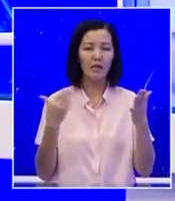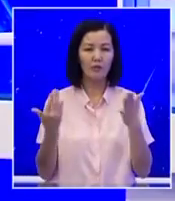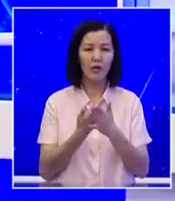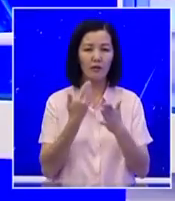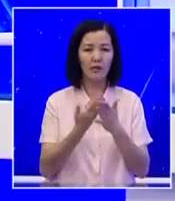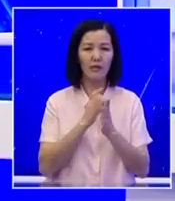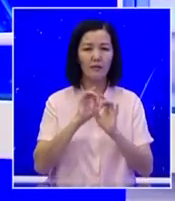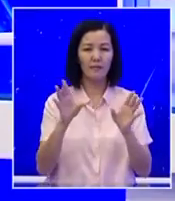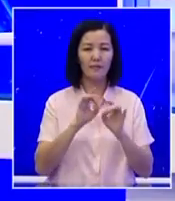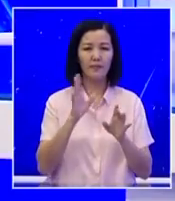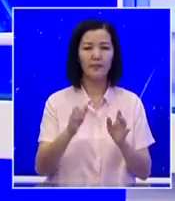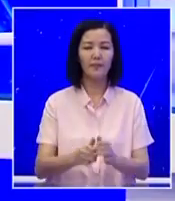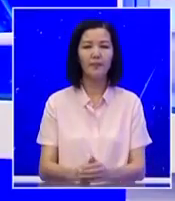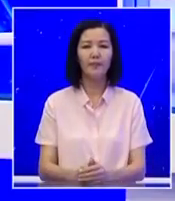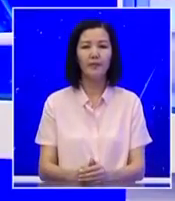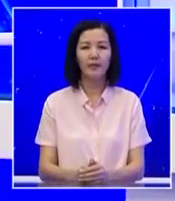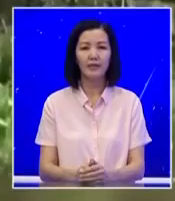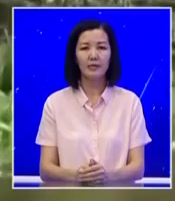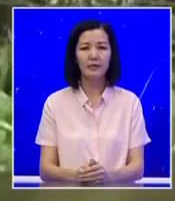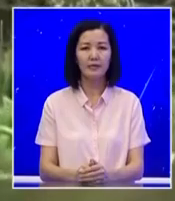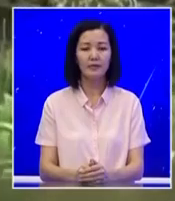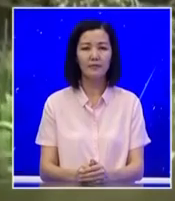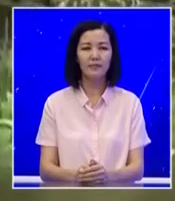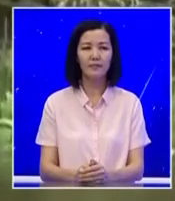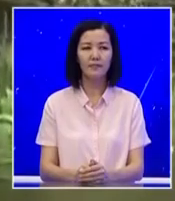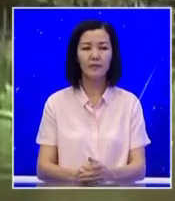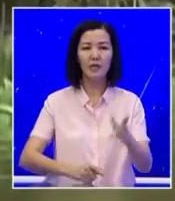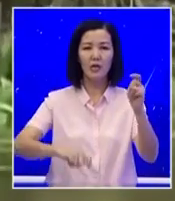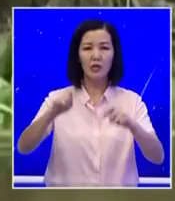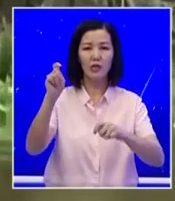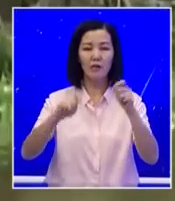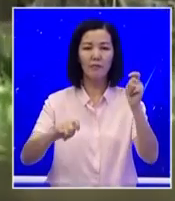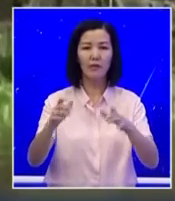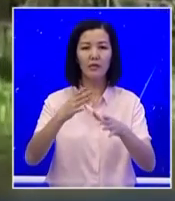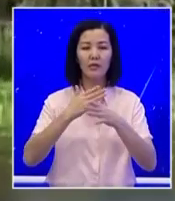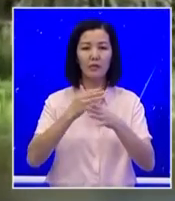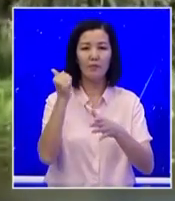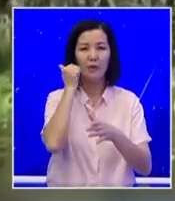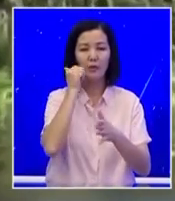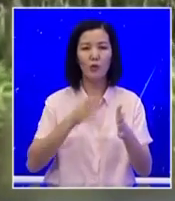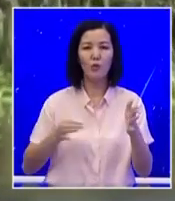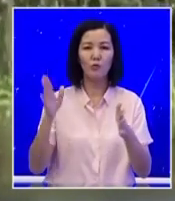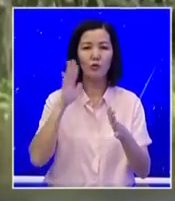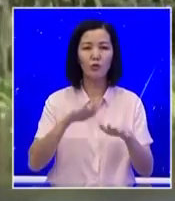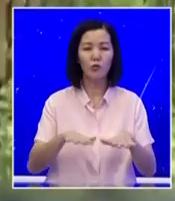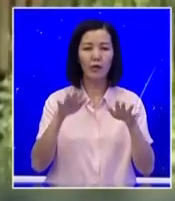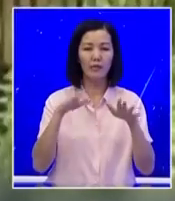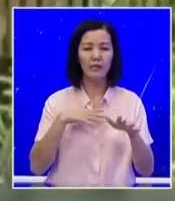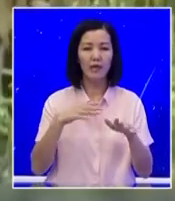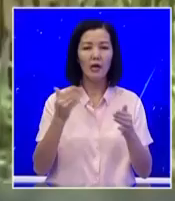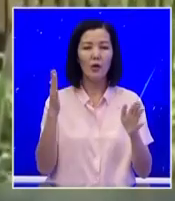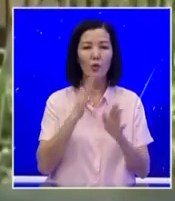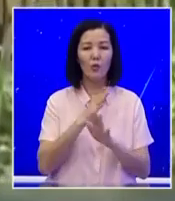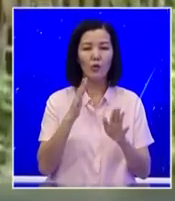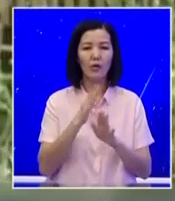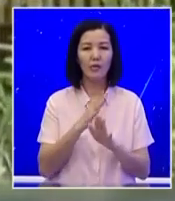Әлем жаңалықтары келесі топтамада. Толассыз жауған жаңбыр салдарынан Мәскеу облысын су басты. Мамандардың айтуынша өңірде